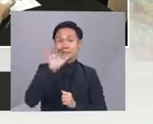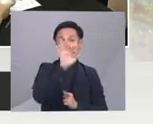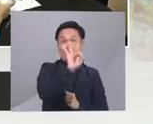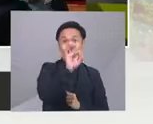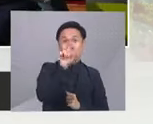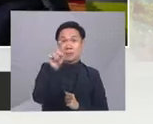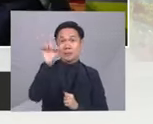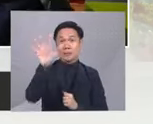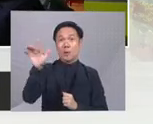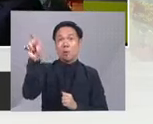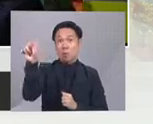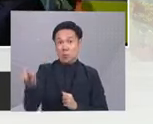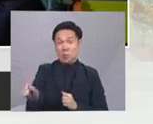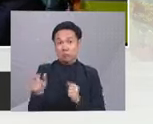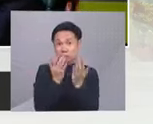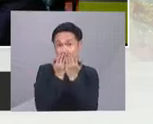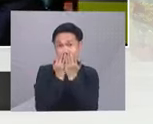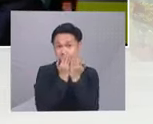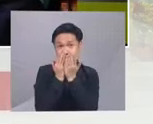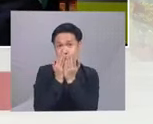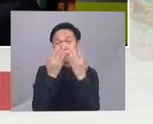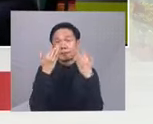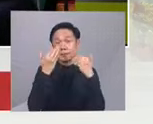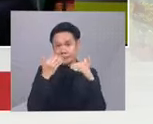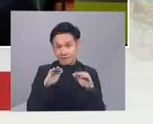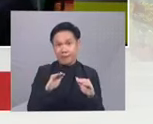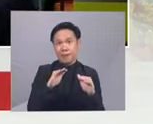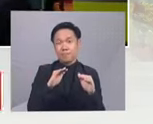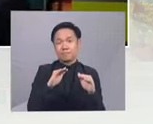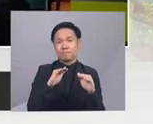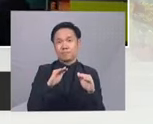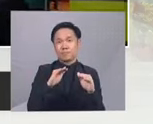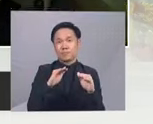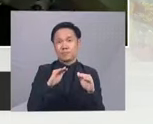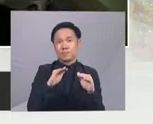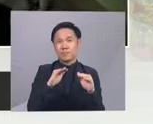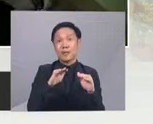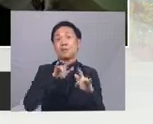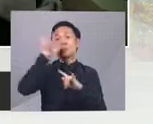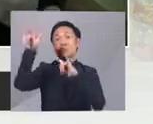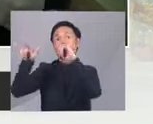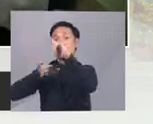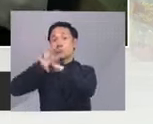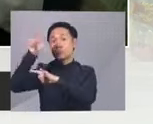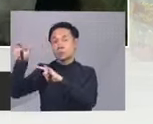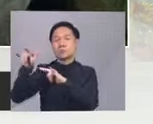915 lagi pelajar telah dihantar pulang melalui 7 penerbangan.